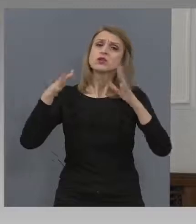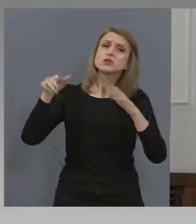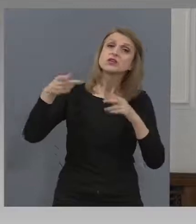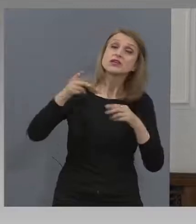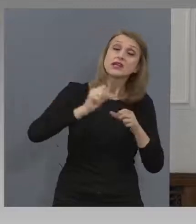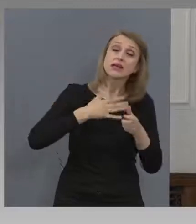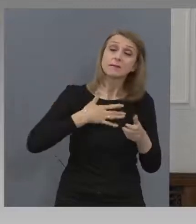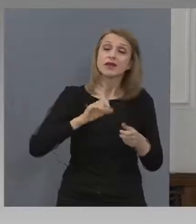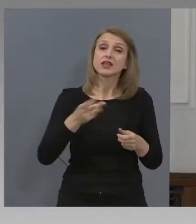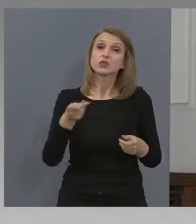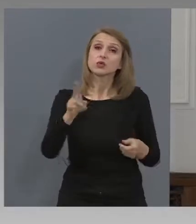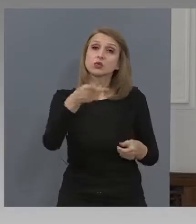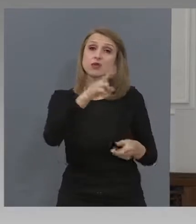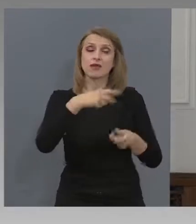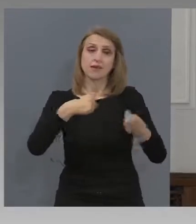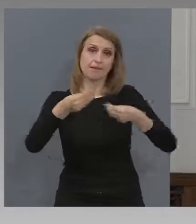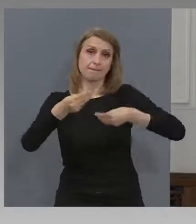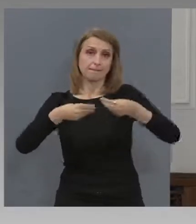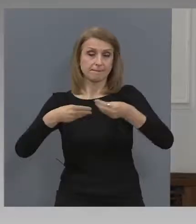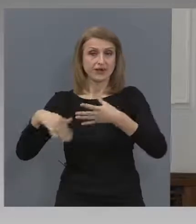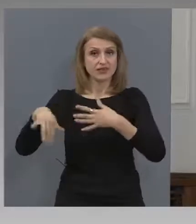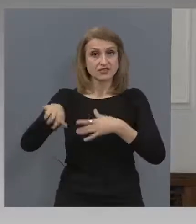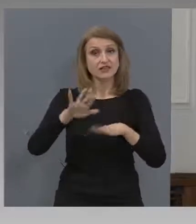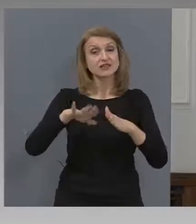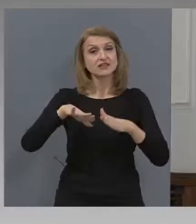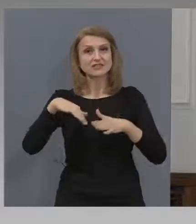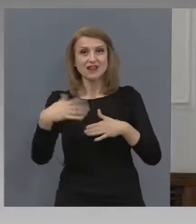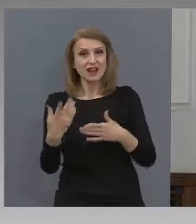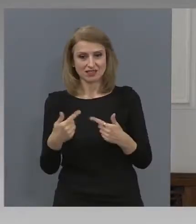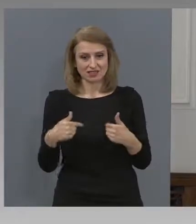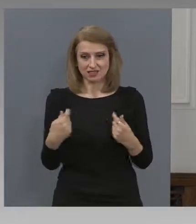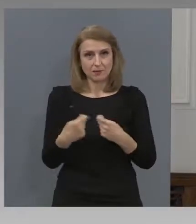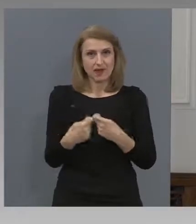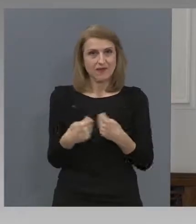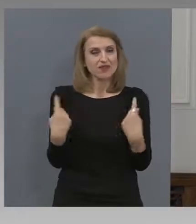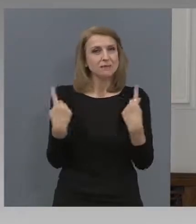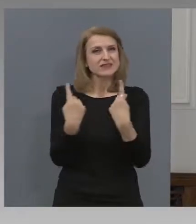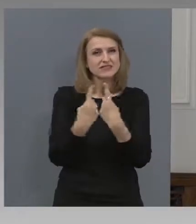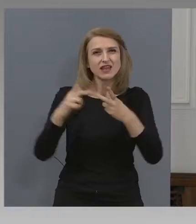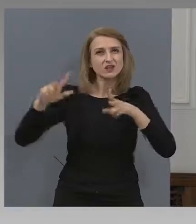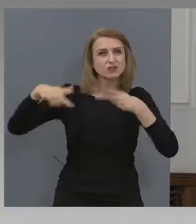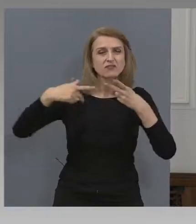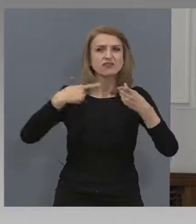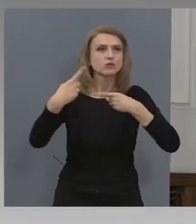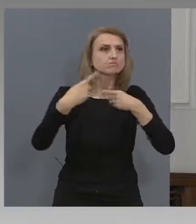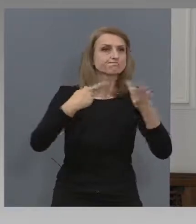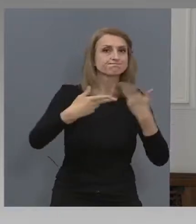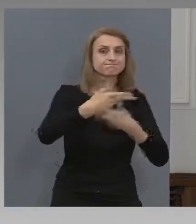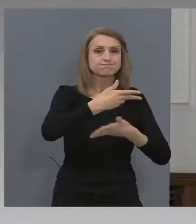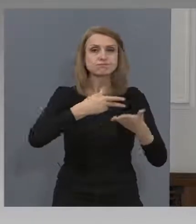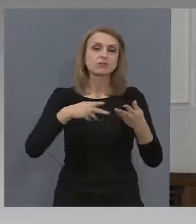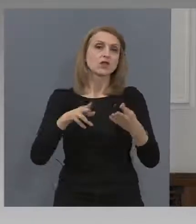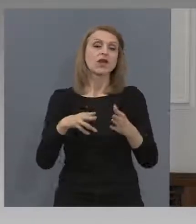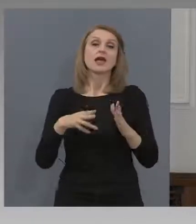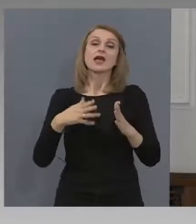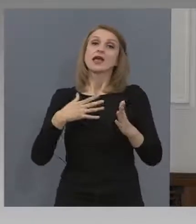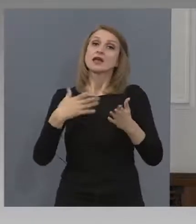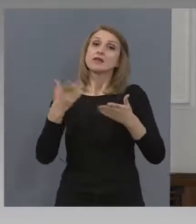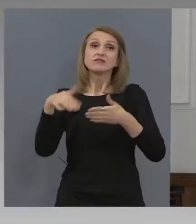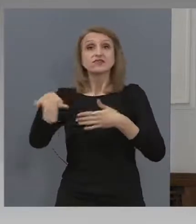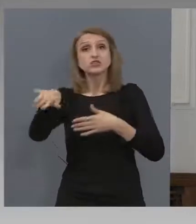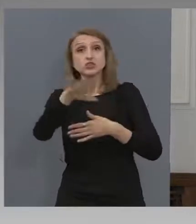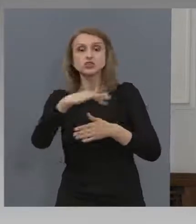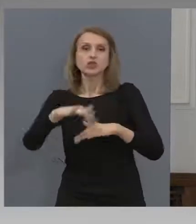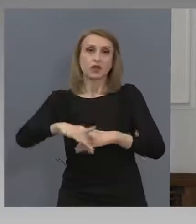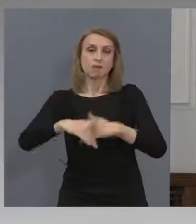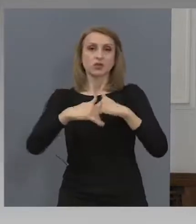по-широк. След тази среща изразила, разбира се, подкрепа на постановлението. Това е нормално.